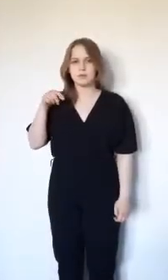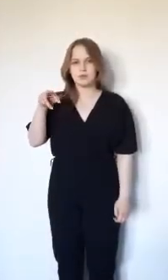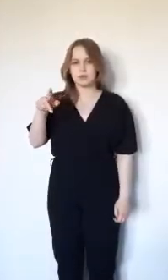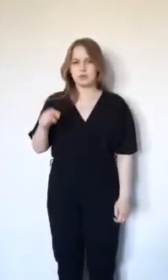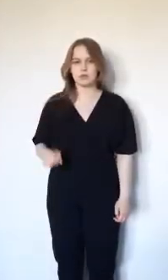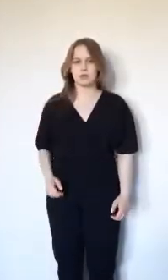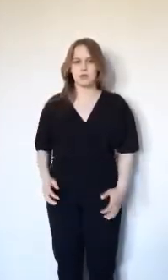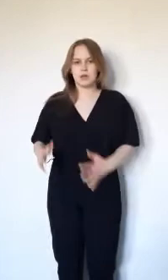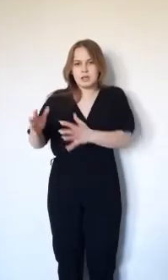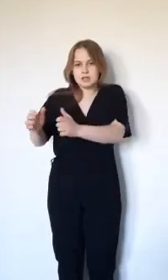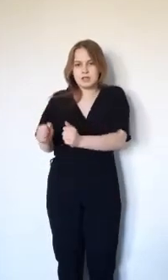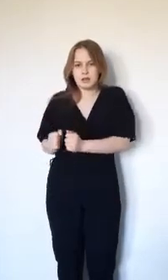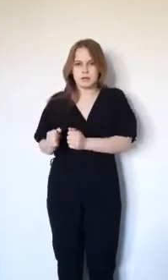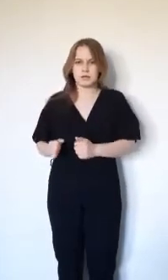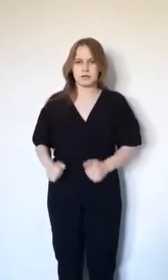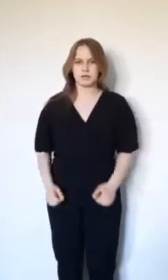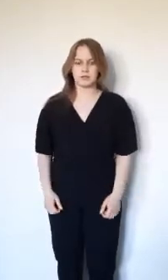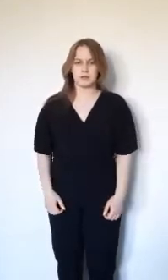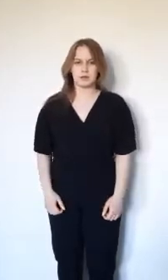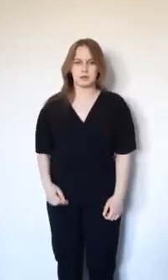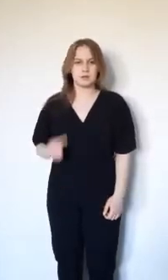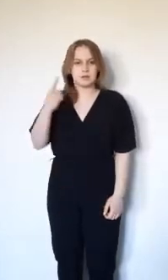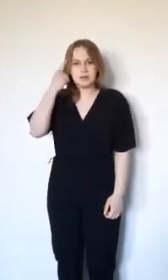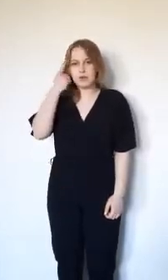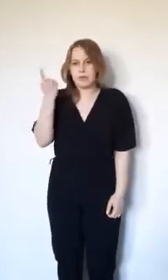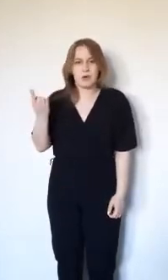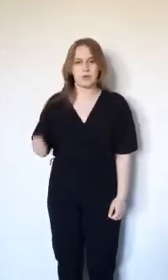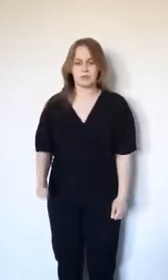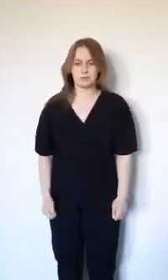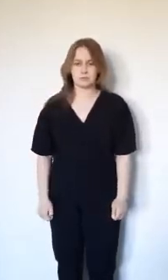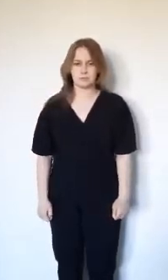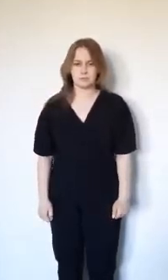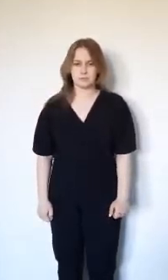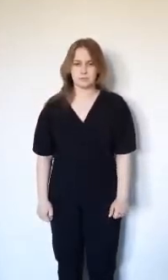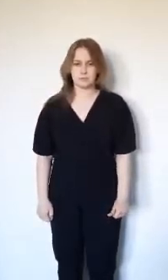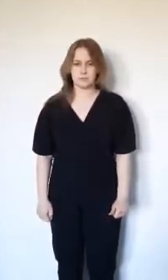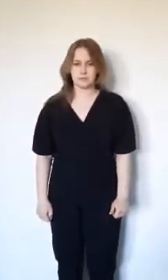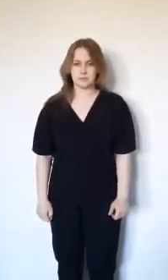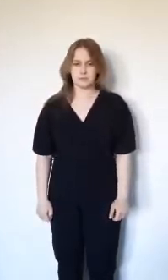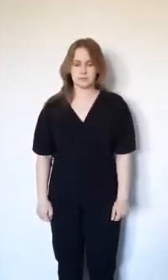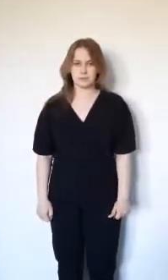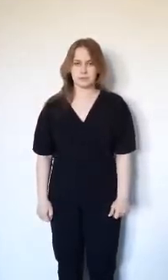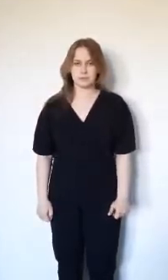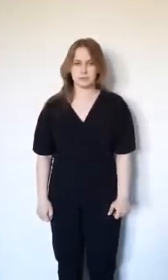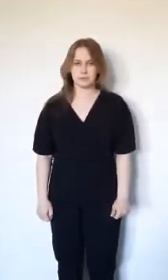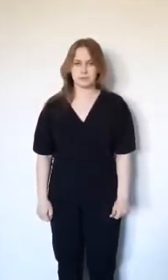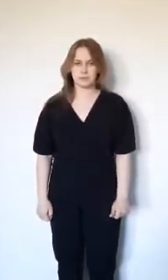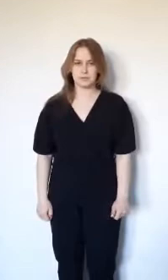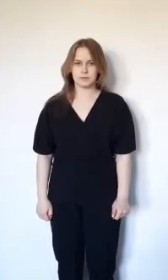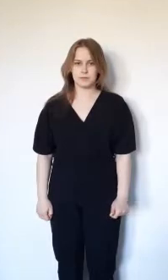Wiedziałem, że odejdziesz, chciałem zatrzymać, nie umiałem.